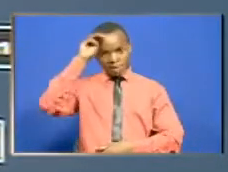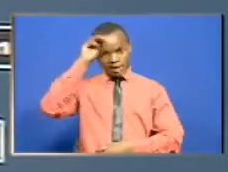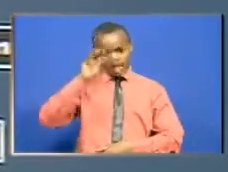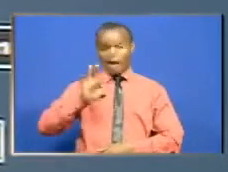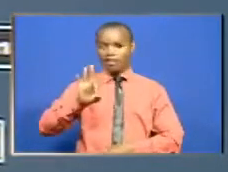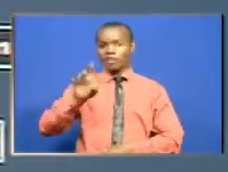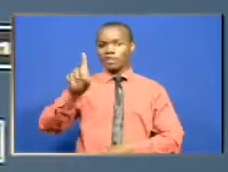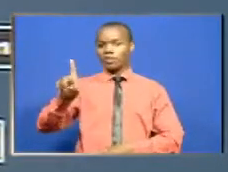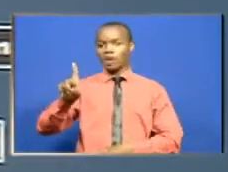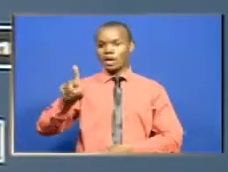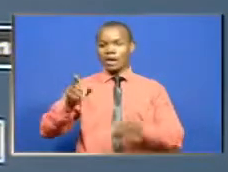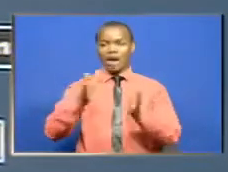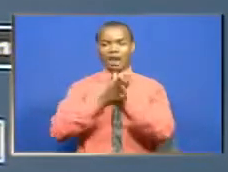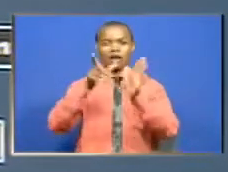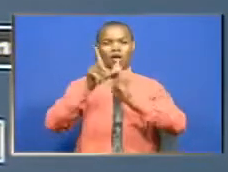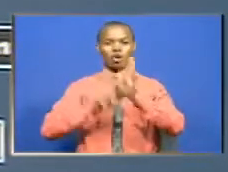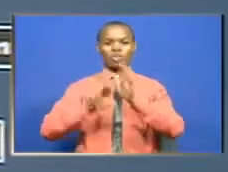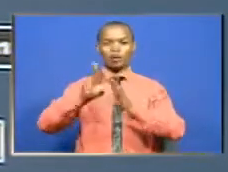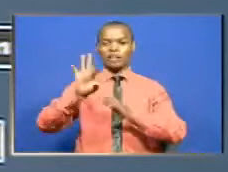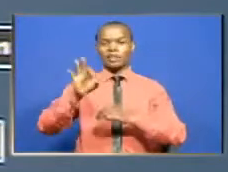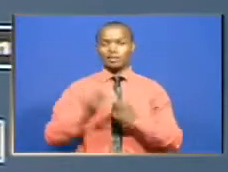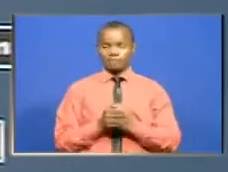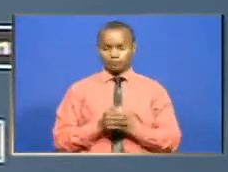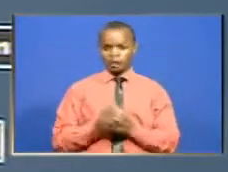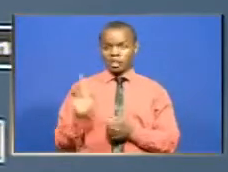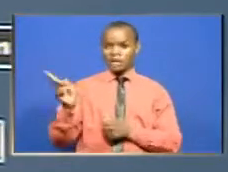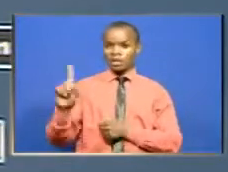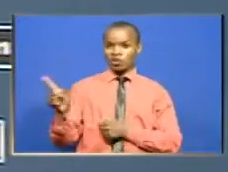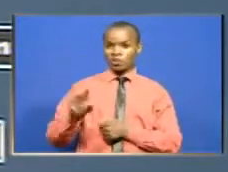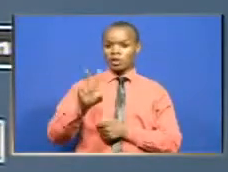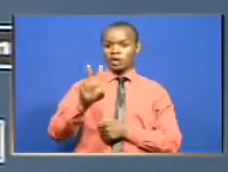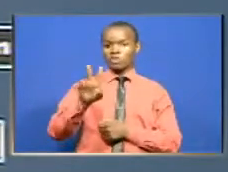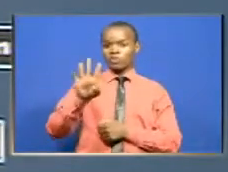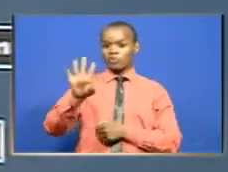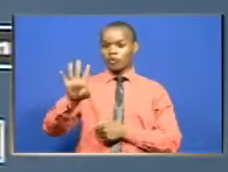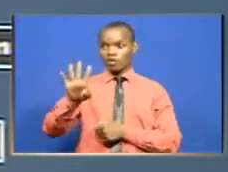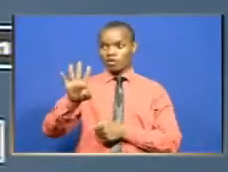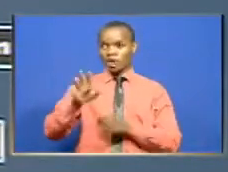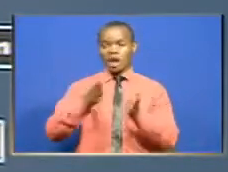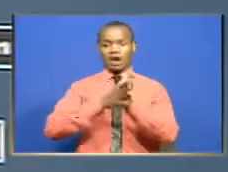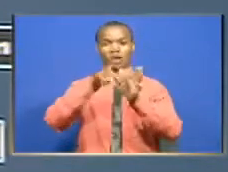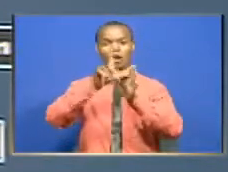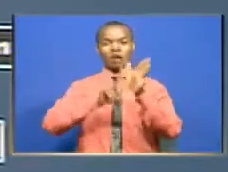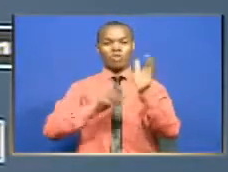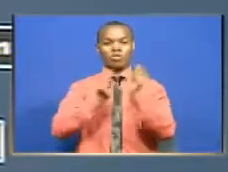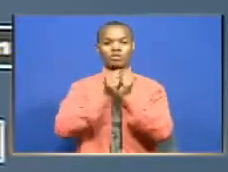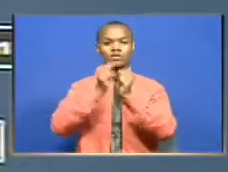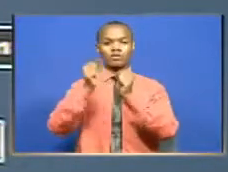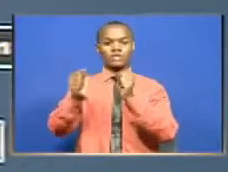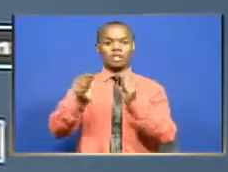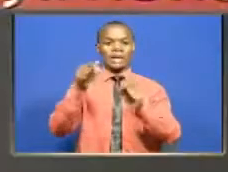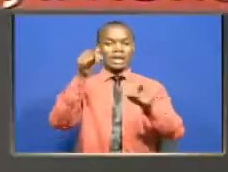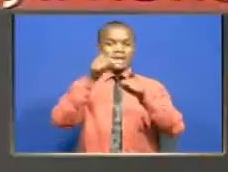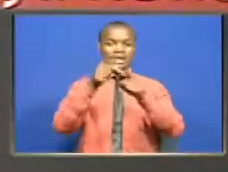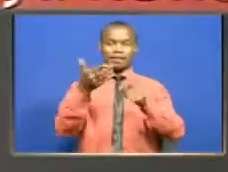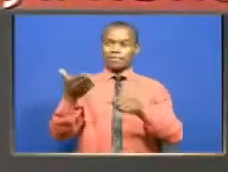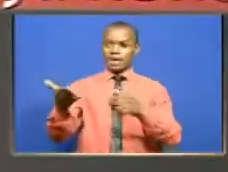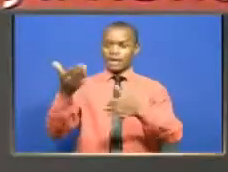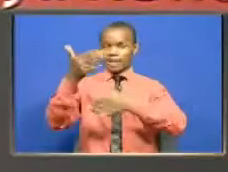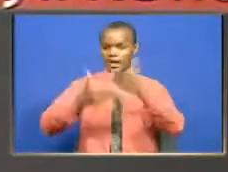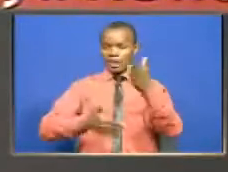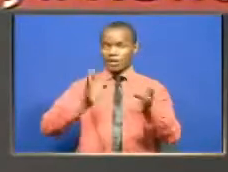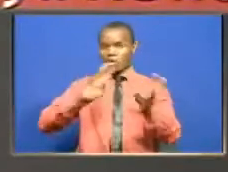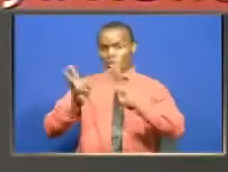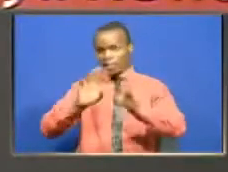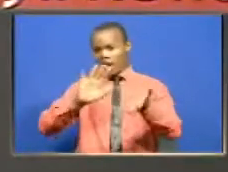31 na 23. Kaunti ya Nairobi itakuwa kati ya nyuzi 24 na 15. Hadi hapo, mtazamaji, nimehitimisha utabiri